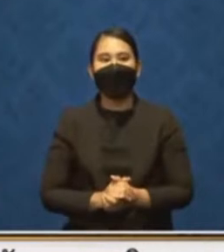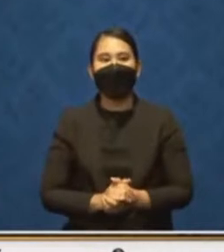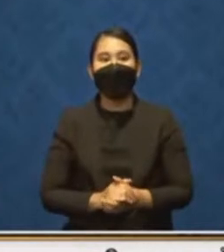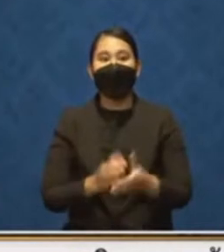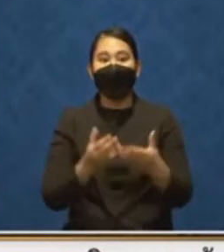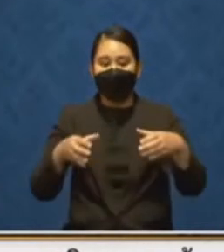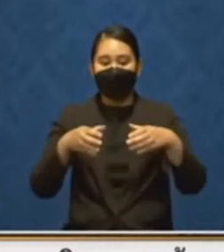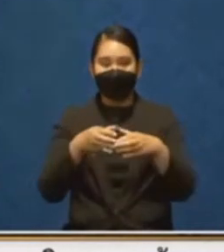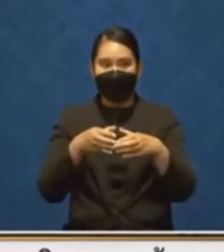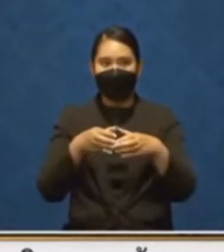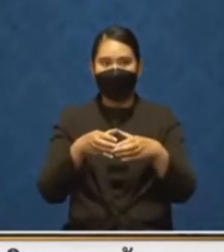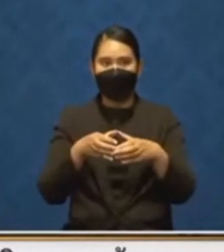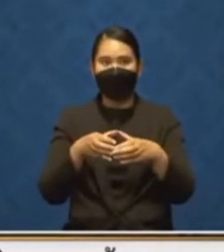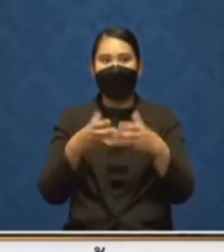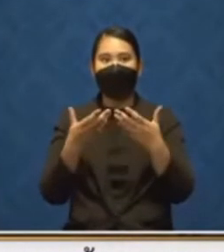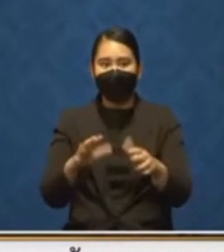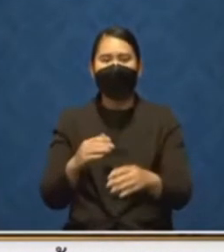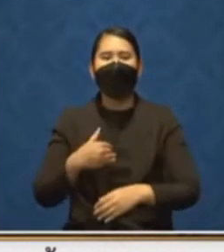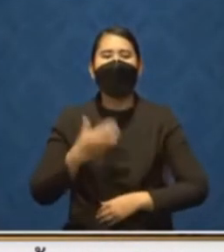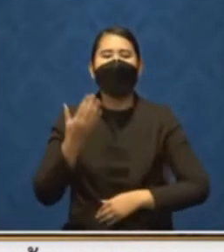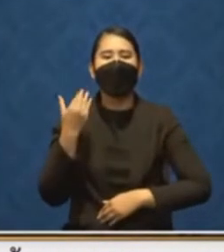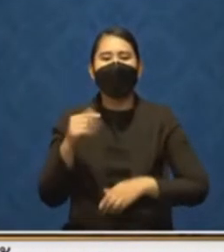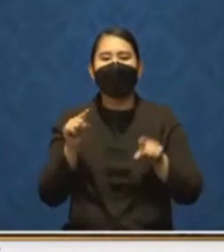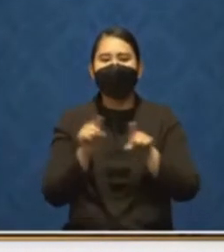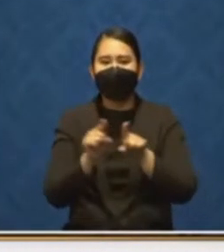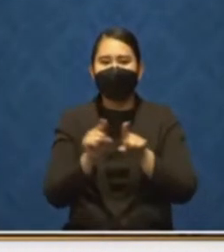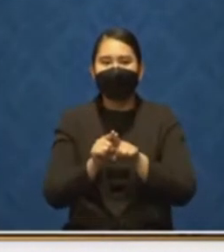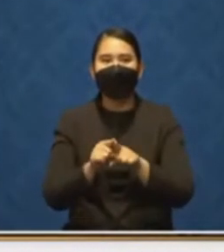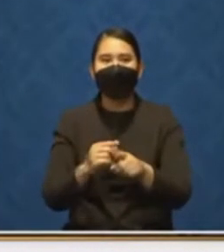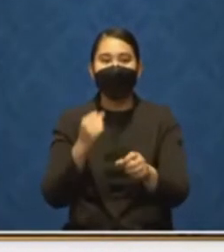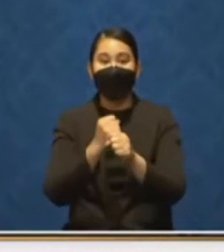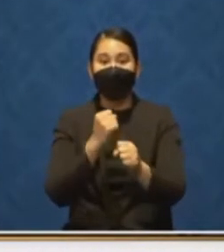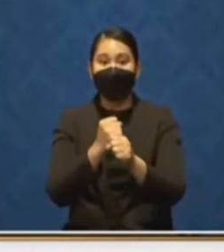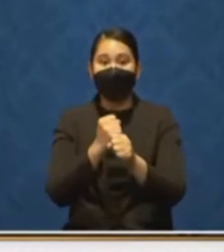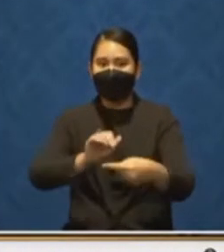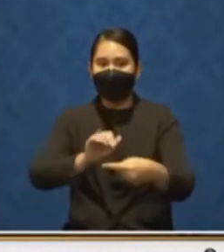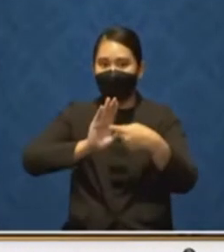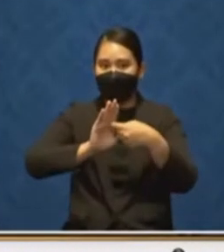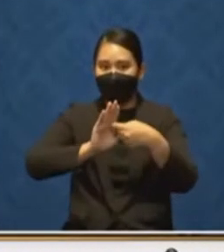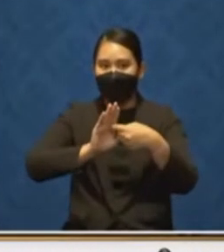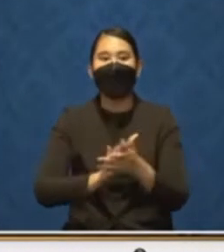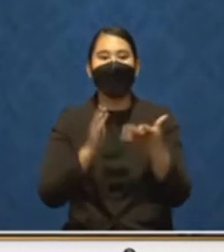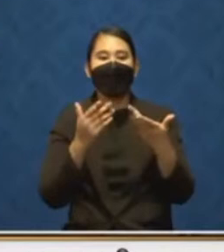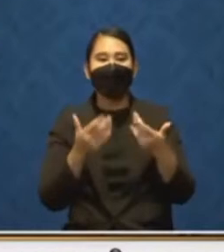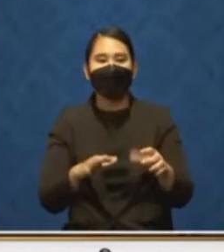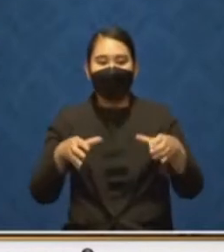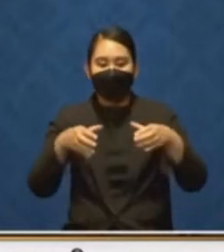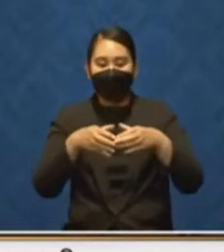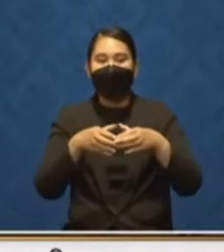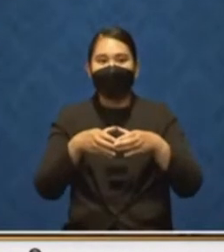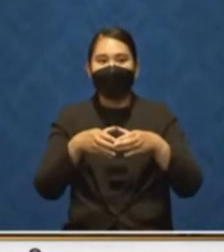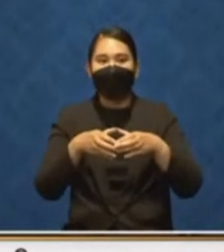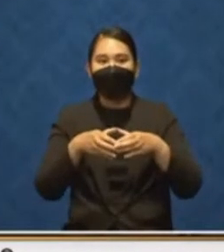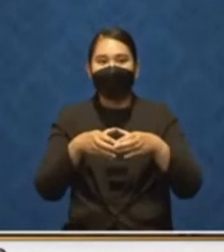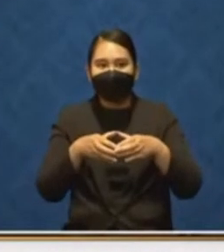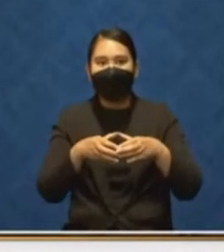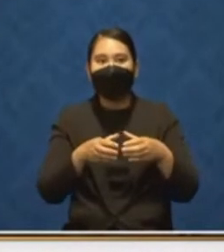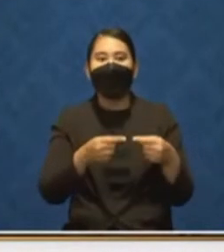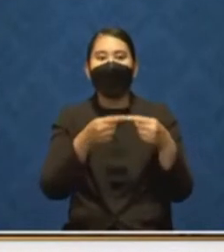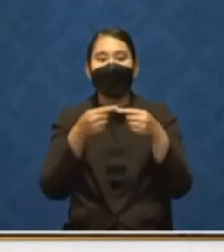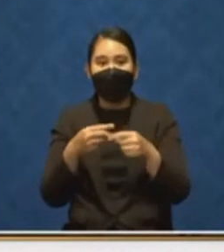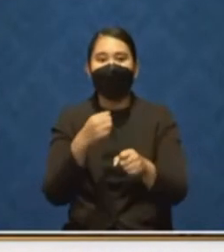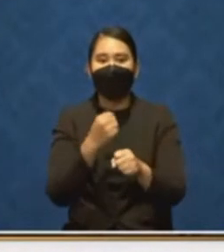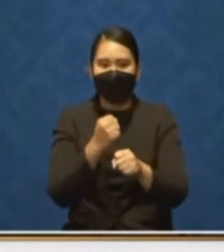ตั้งเสร็จก็สับงานที่เบิกรถตู้เนี้ยไปทำในห้องก็ดูว่าทำแบบนั้นแล้วแกล้งบอยก็นาคงานต่อนะครับ